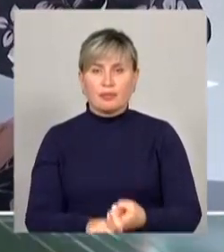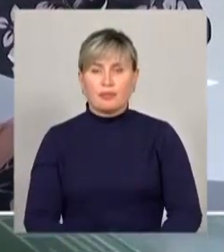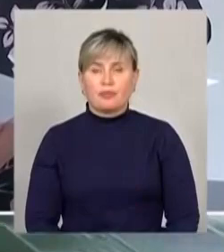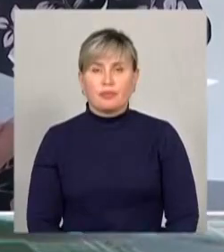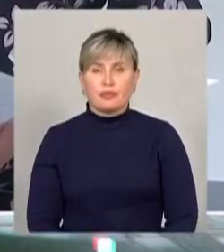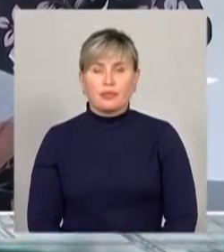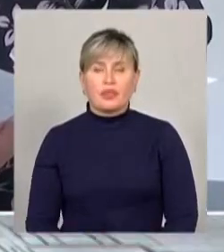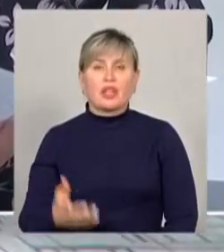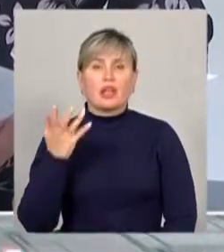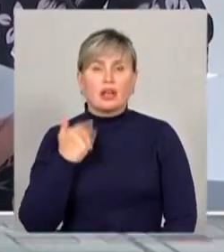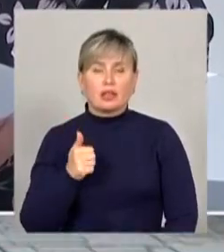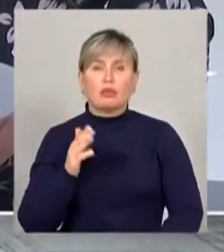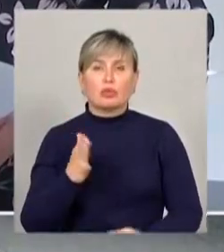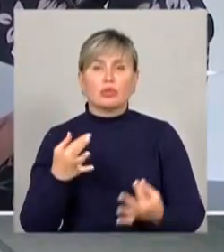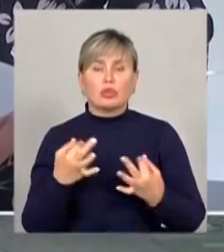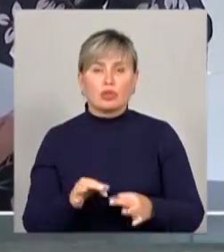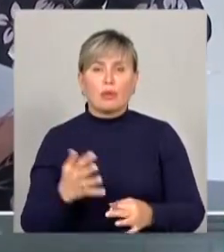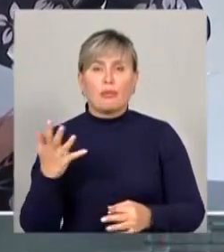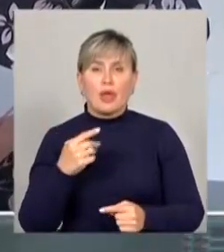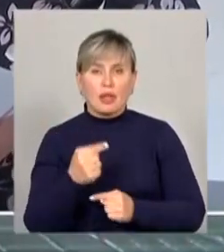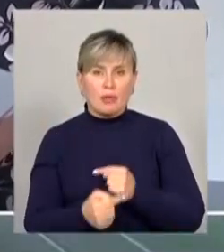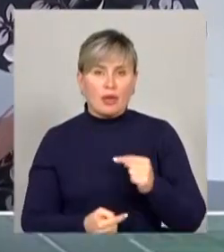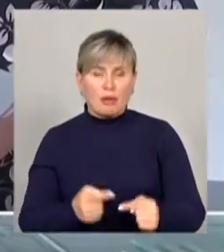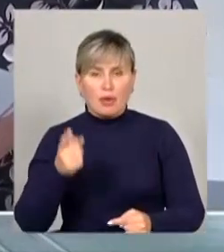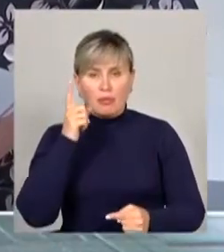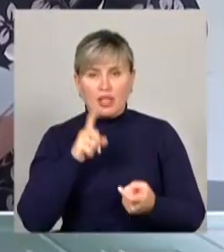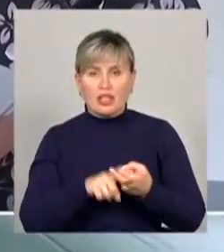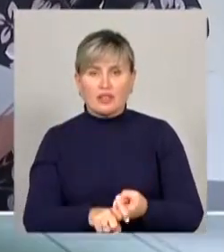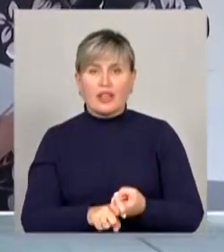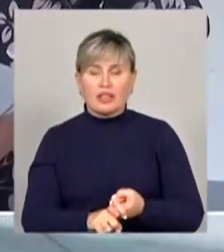так когда нам будет доступно пятое поколение мобильной связи?